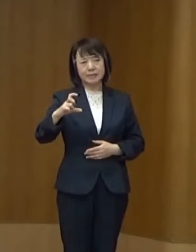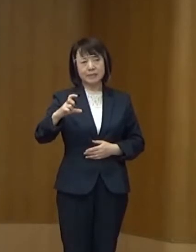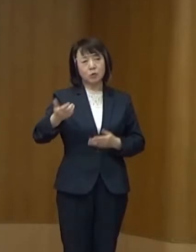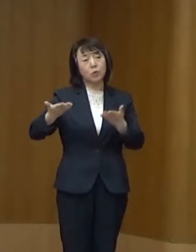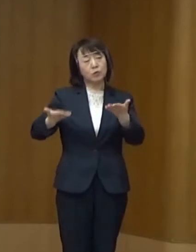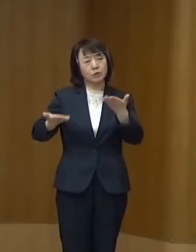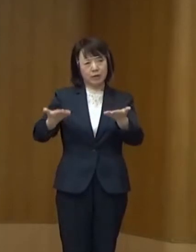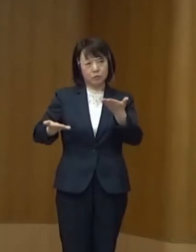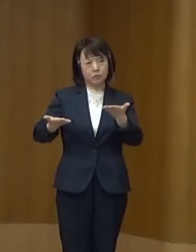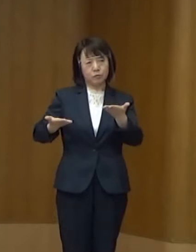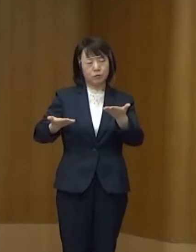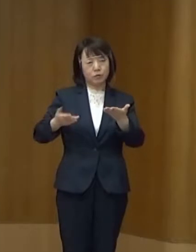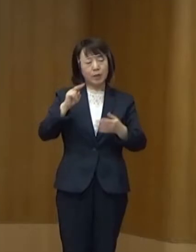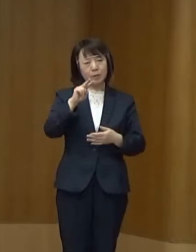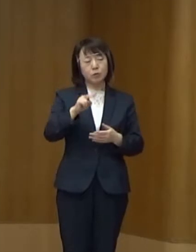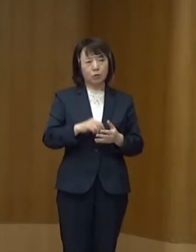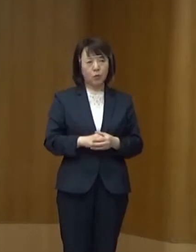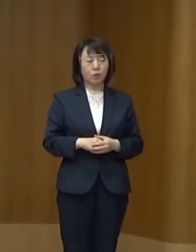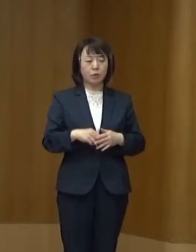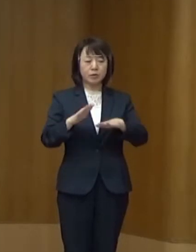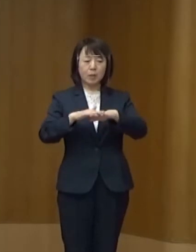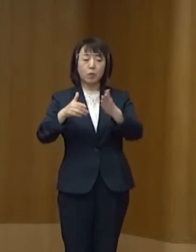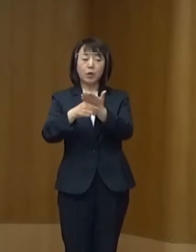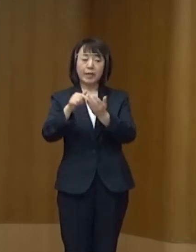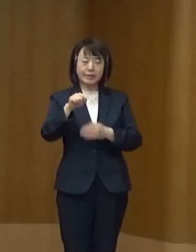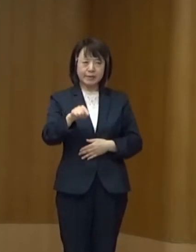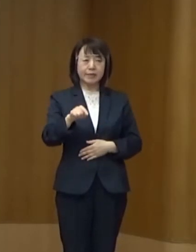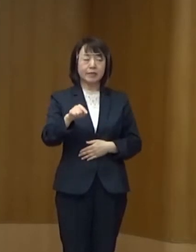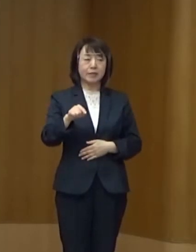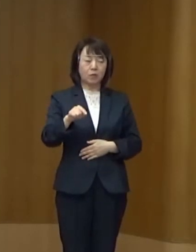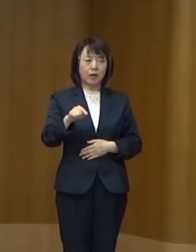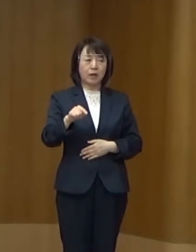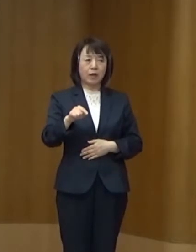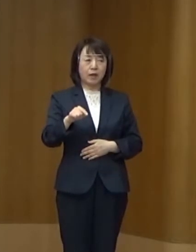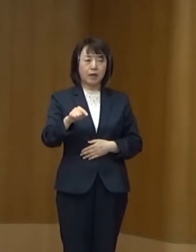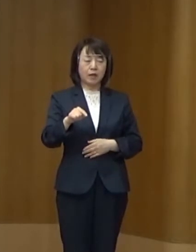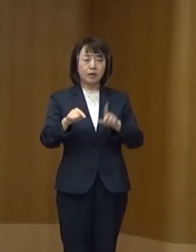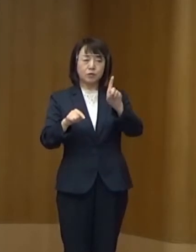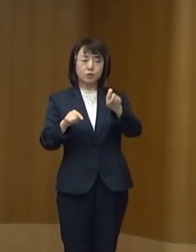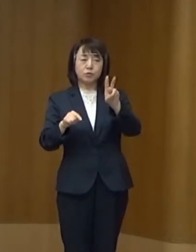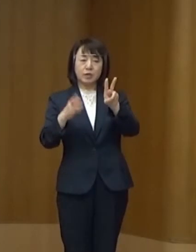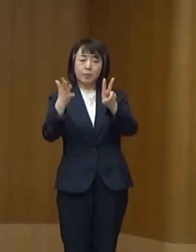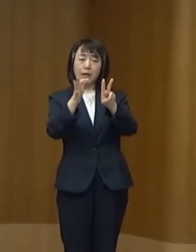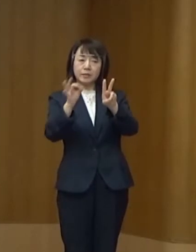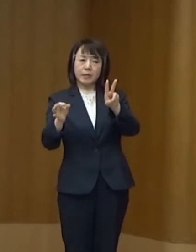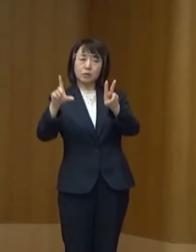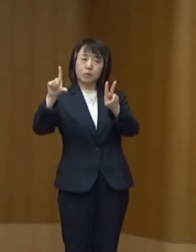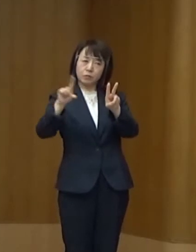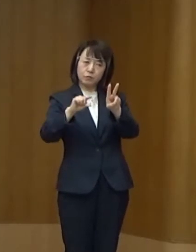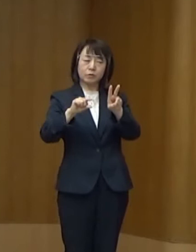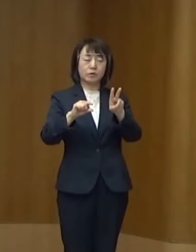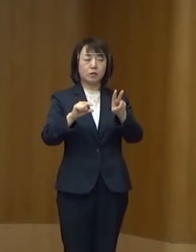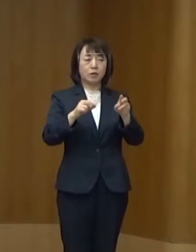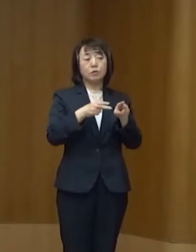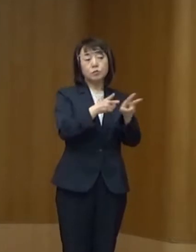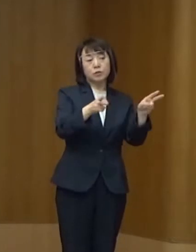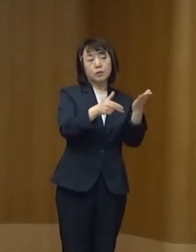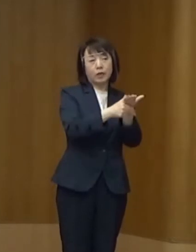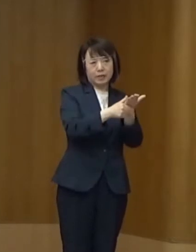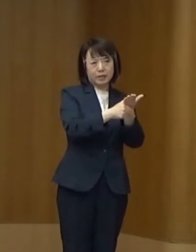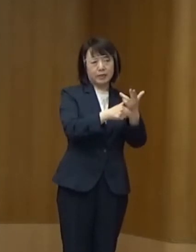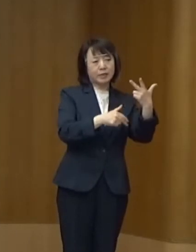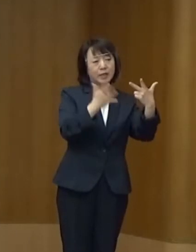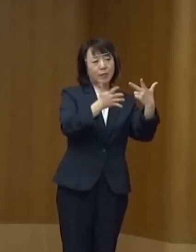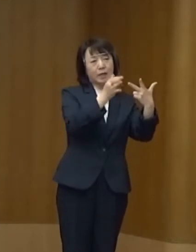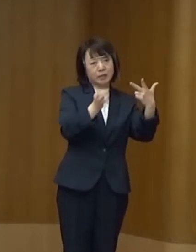比較で見ますと、札幌駅につきましては 12% 減少と、すすきの駅では